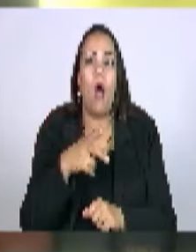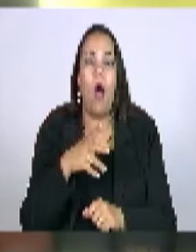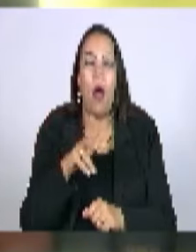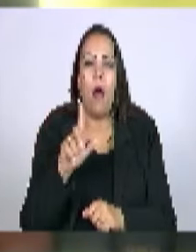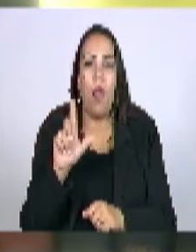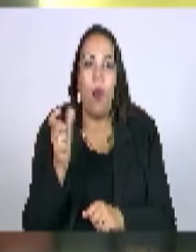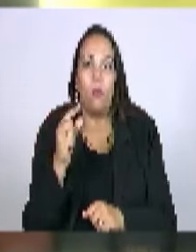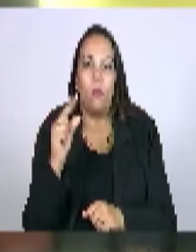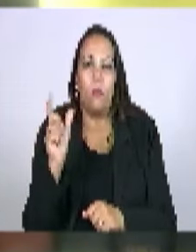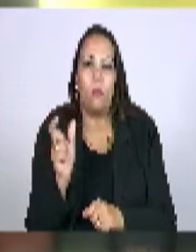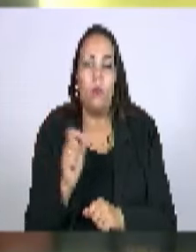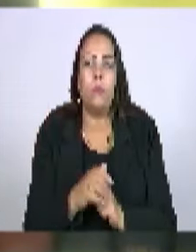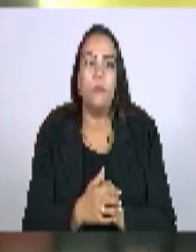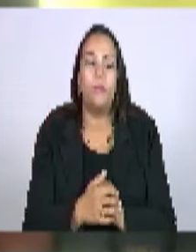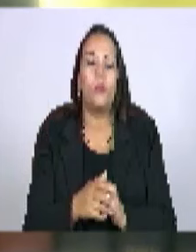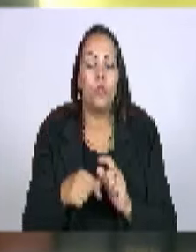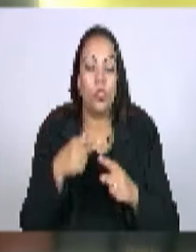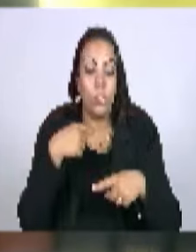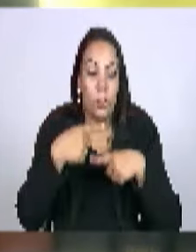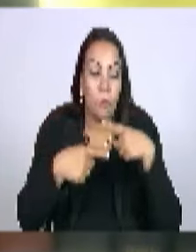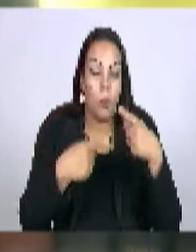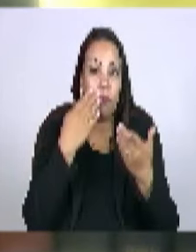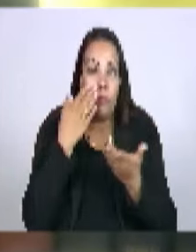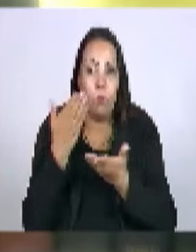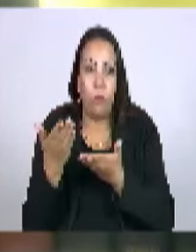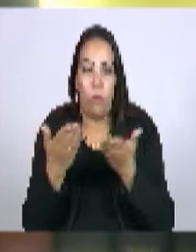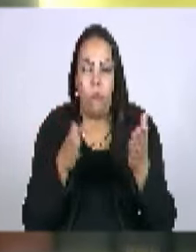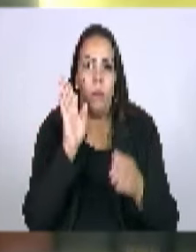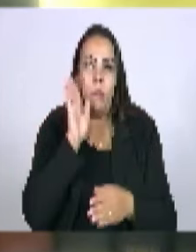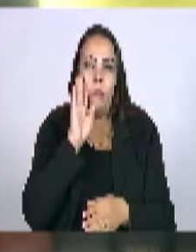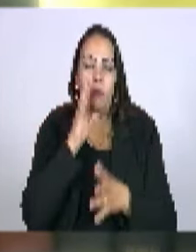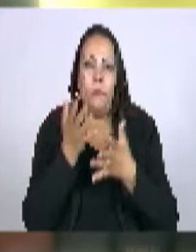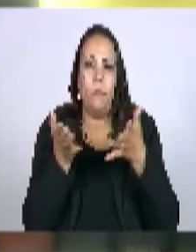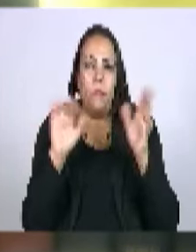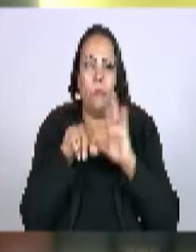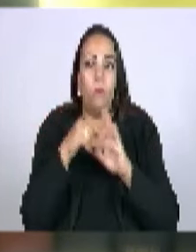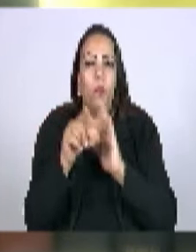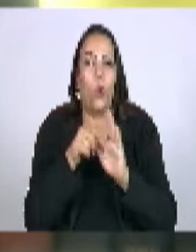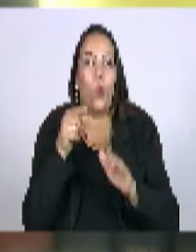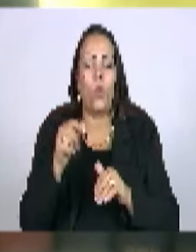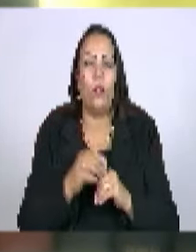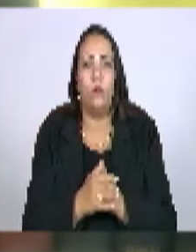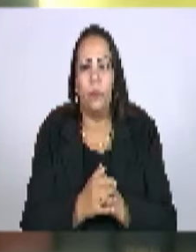انا يعني تابعت بعض المتابعات وكان في دراسات كتير في هذا